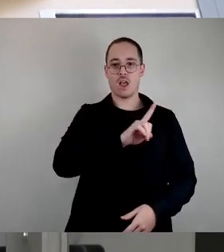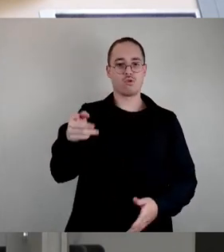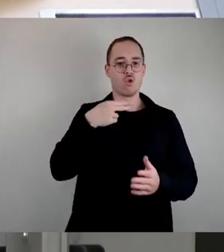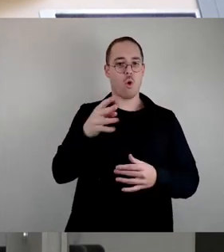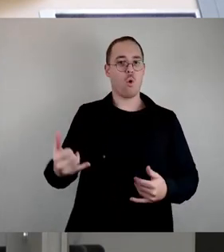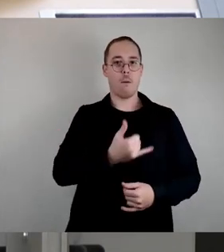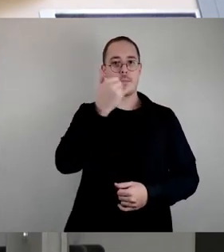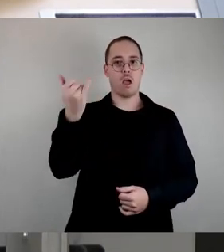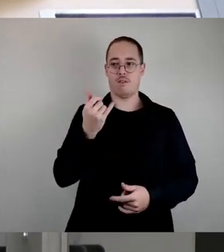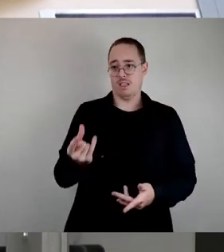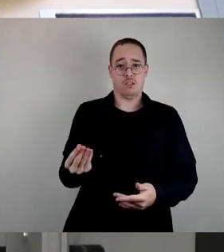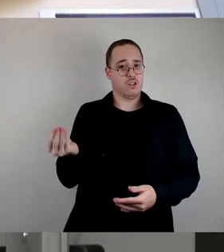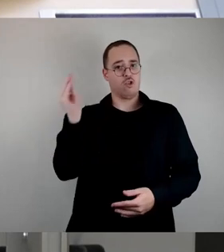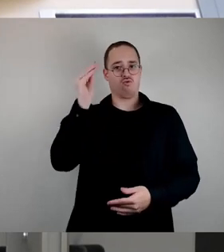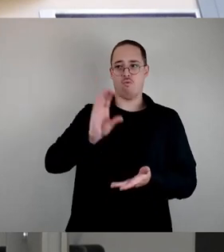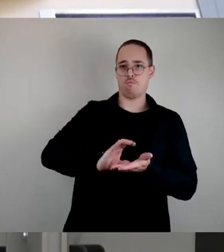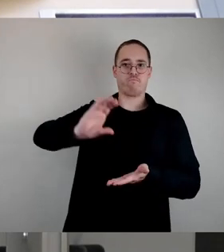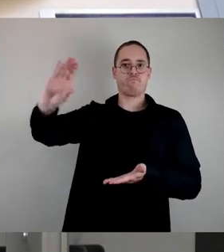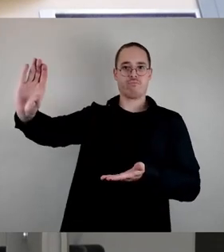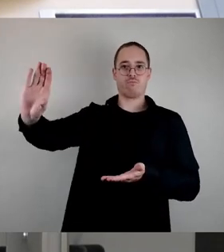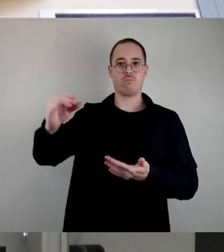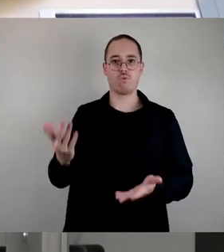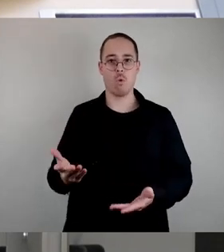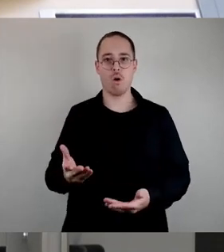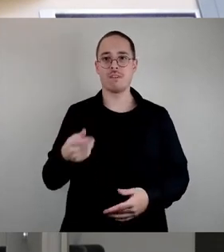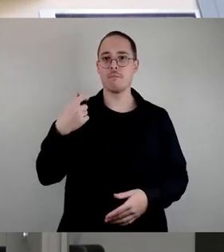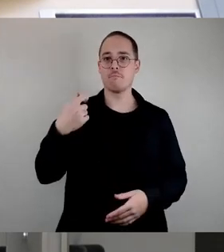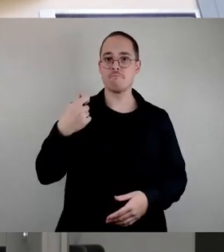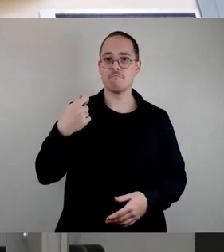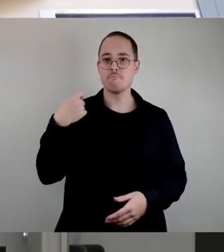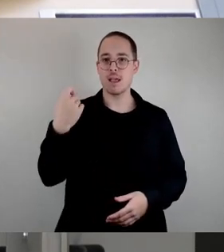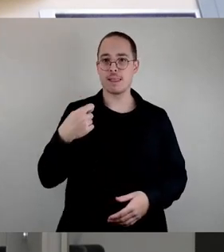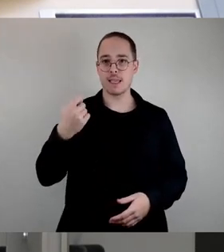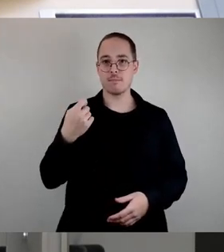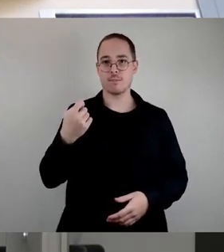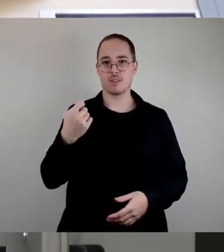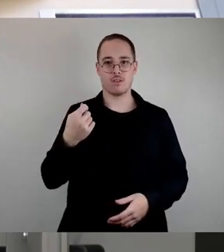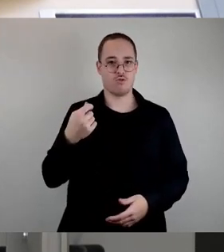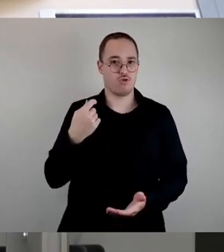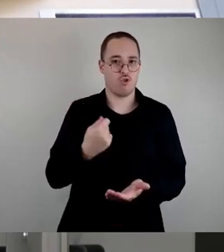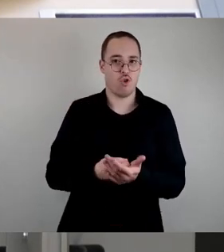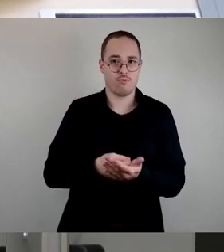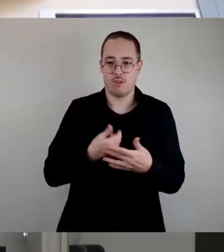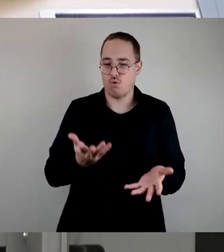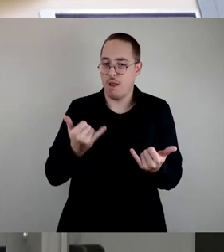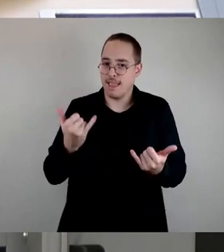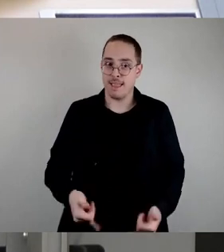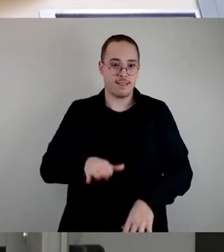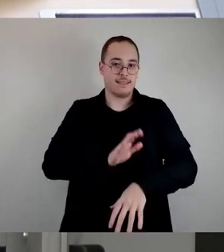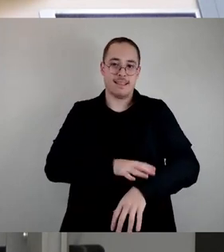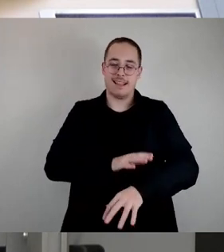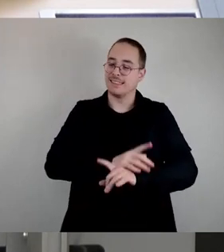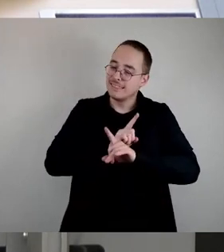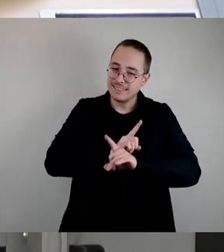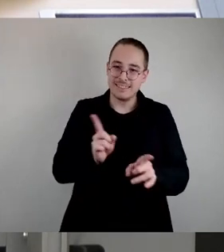auf als Betriebskosten. Ich sage Ihnen, jetzt ist einfach nicht die Zeit, der DVB noch eine